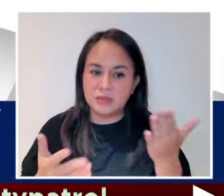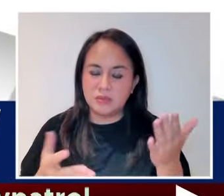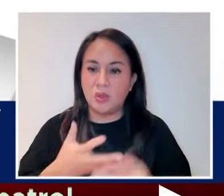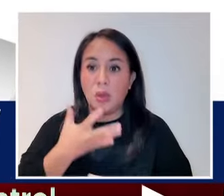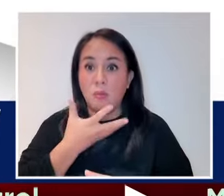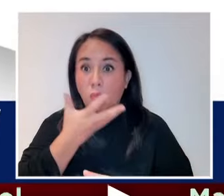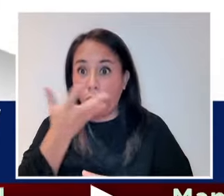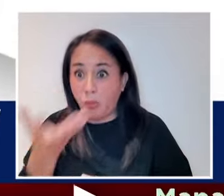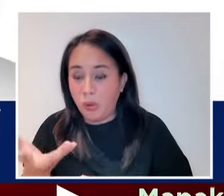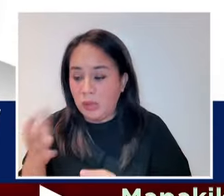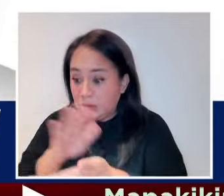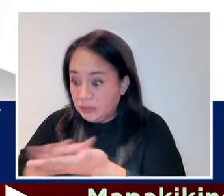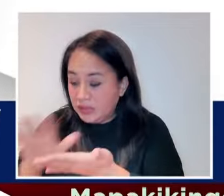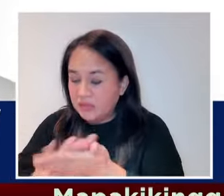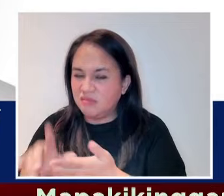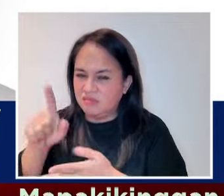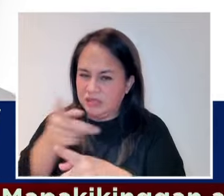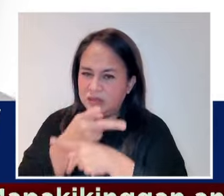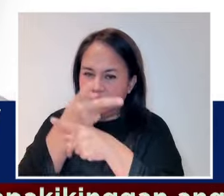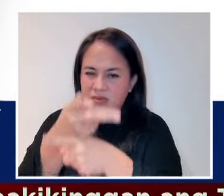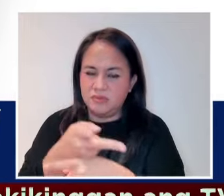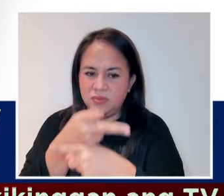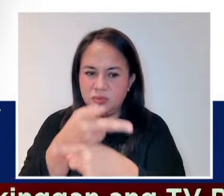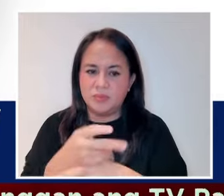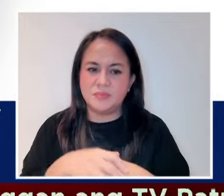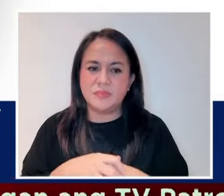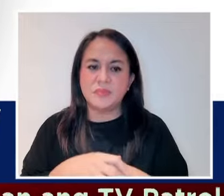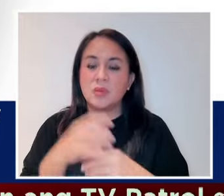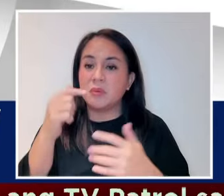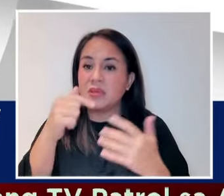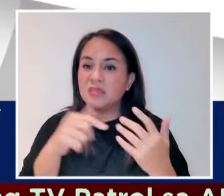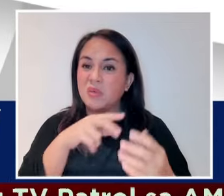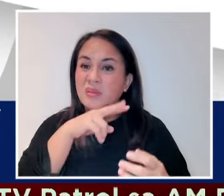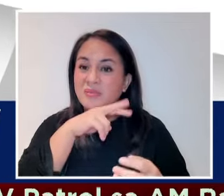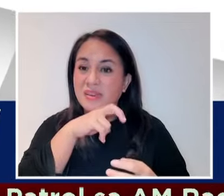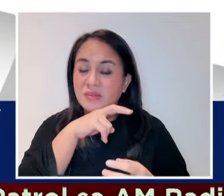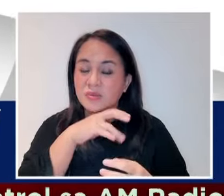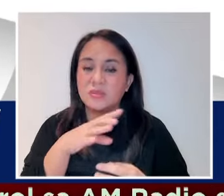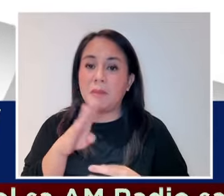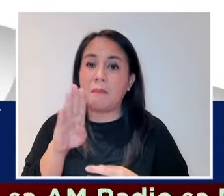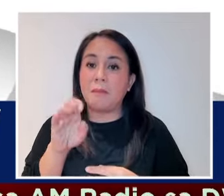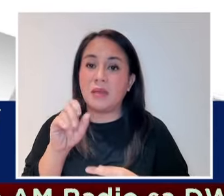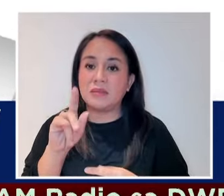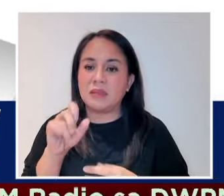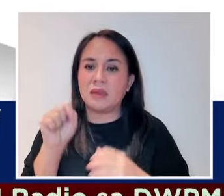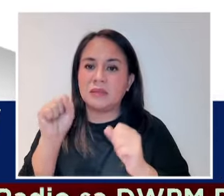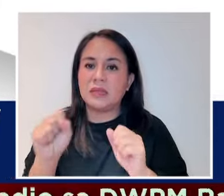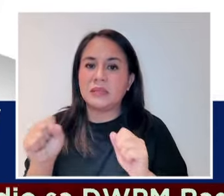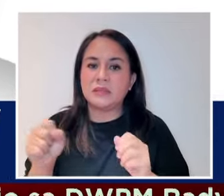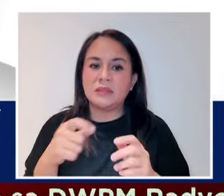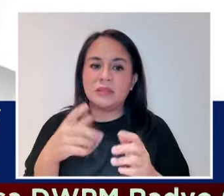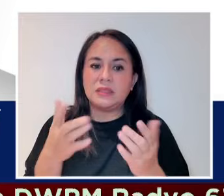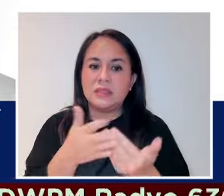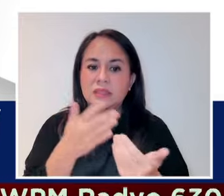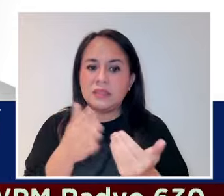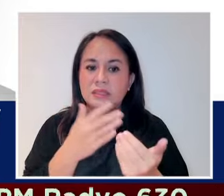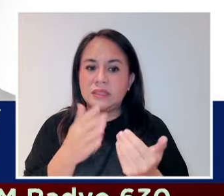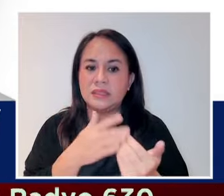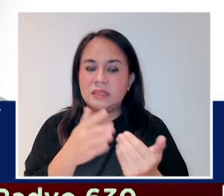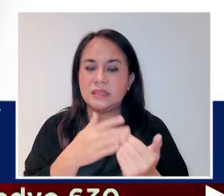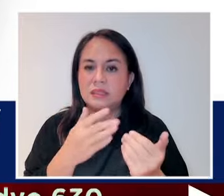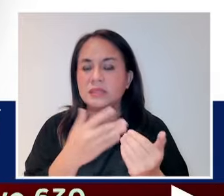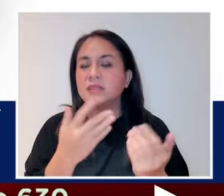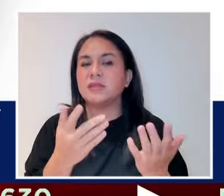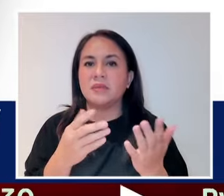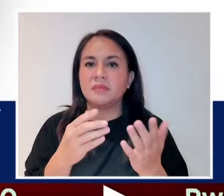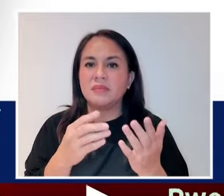disinfecting contaminated surfaces. So, these viruses or even bacteria are easily killed using our common household bleach